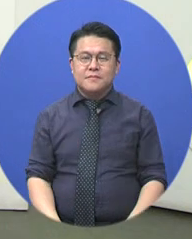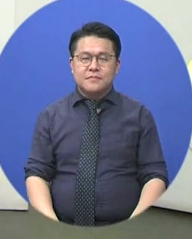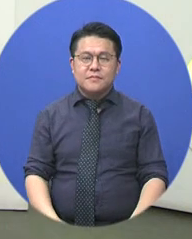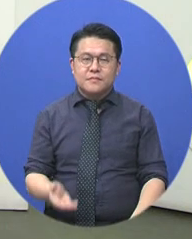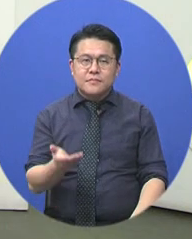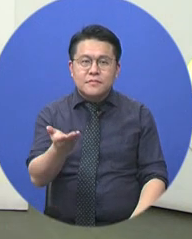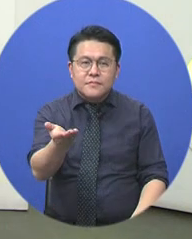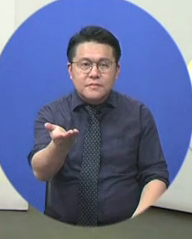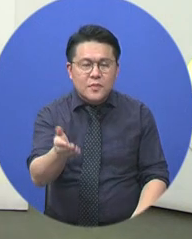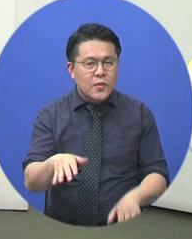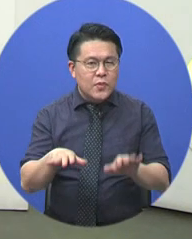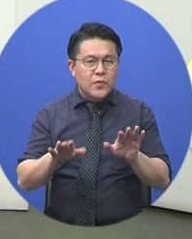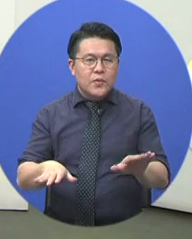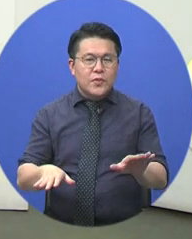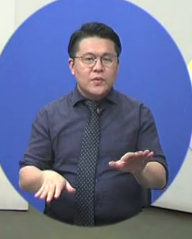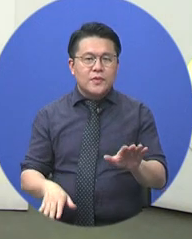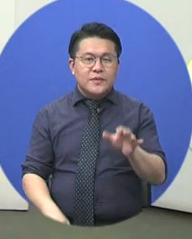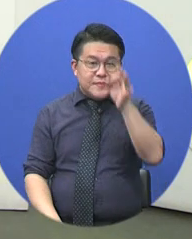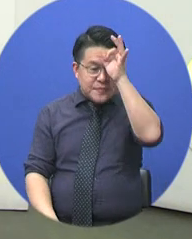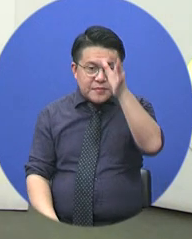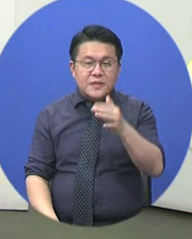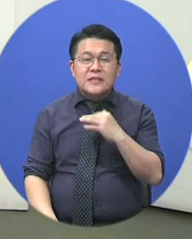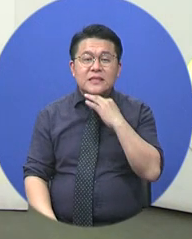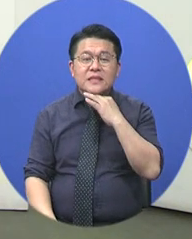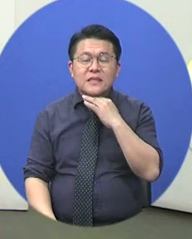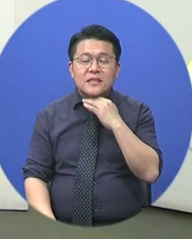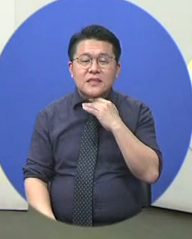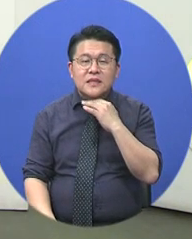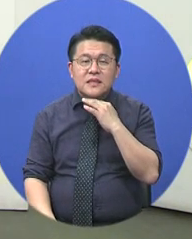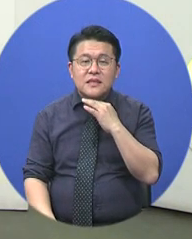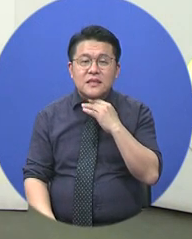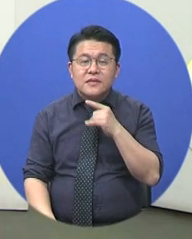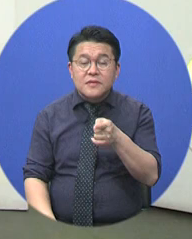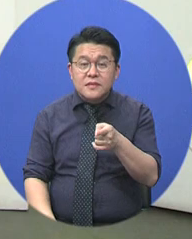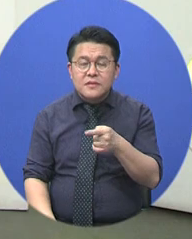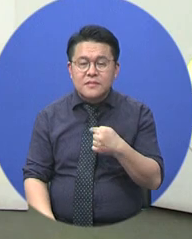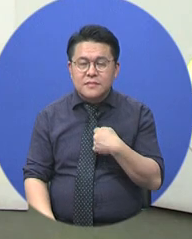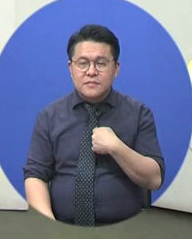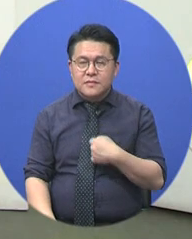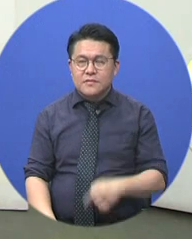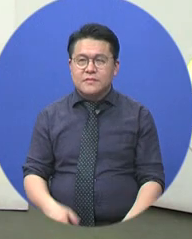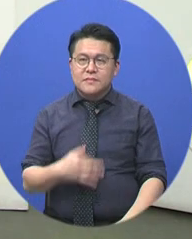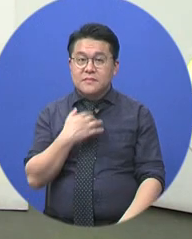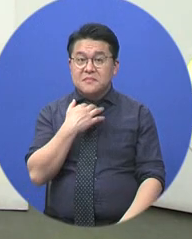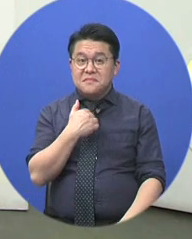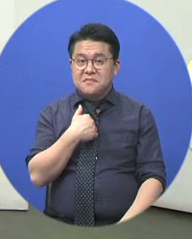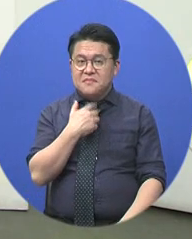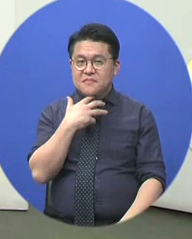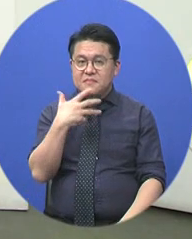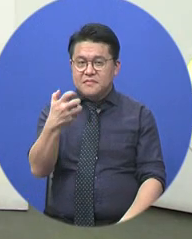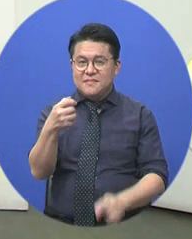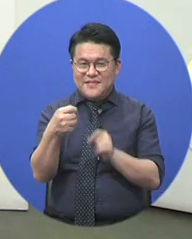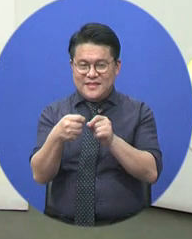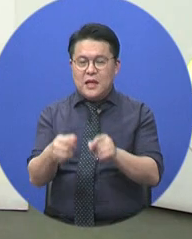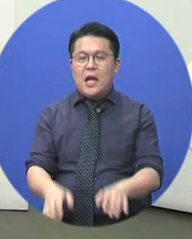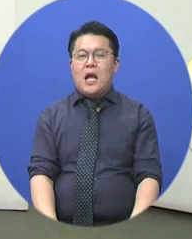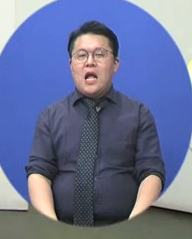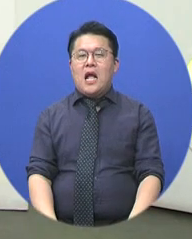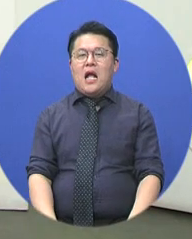우리 아버님 올해 저 실례지만 연세가 어떻게 되셨습니까? 아, 이제 80이 다 됐어요.